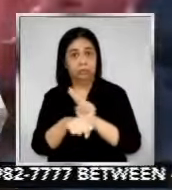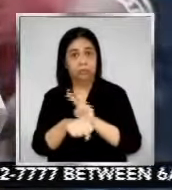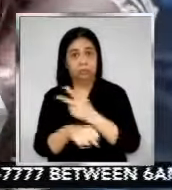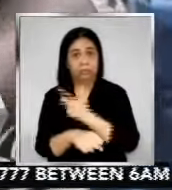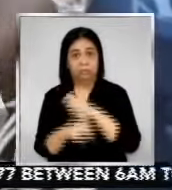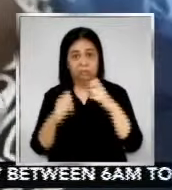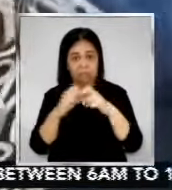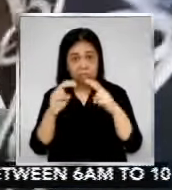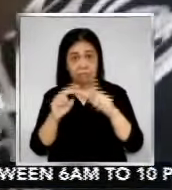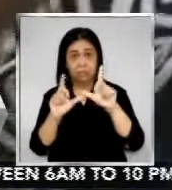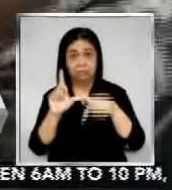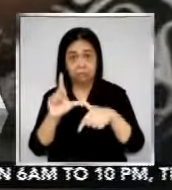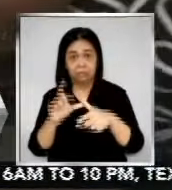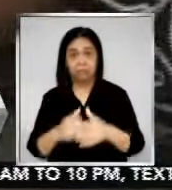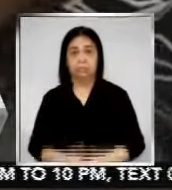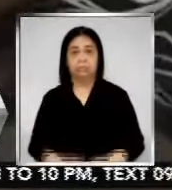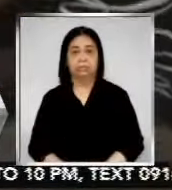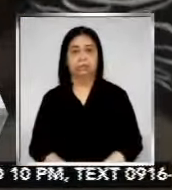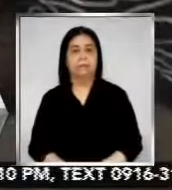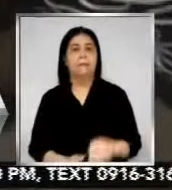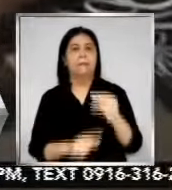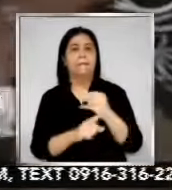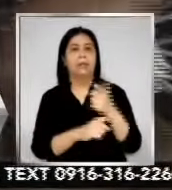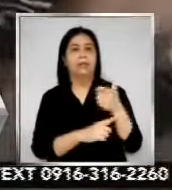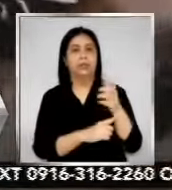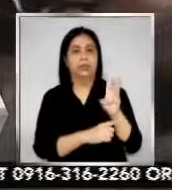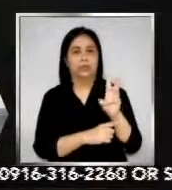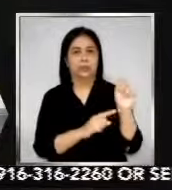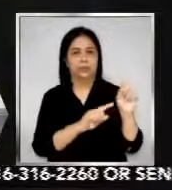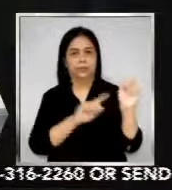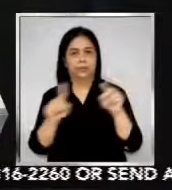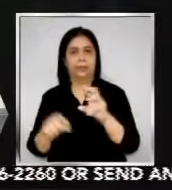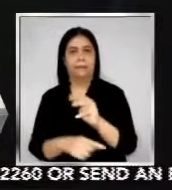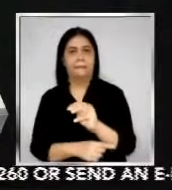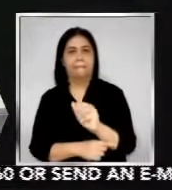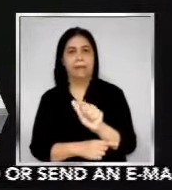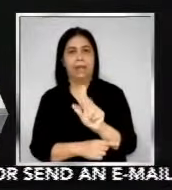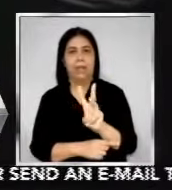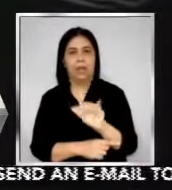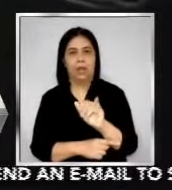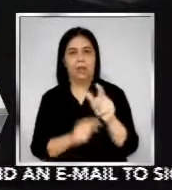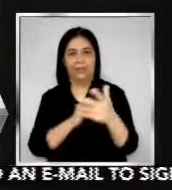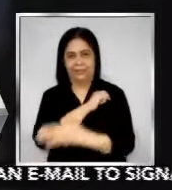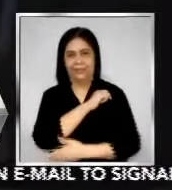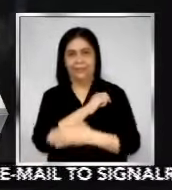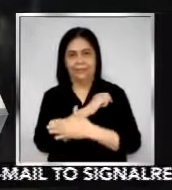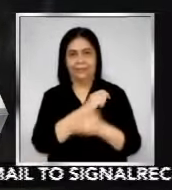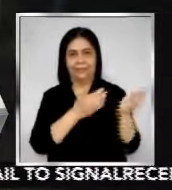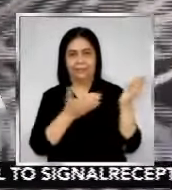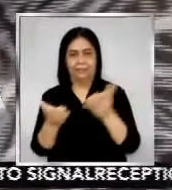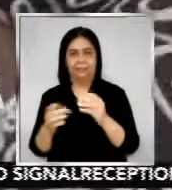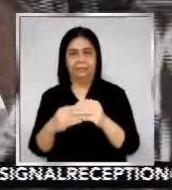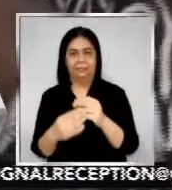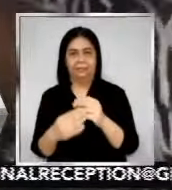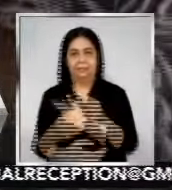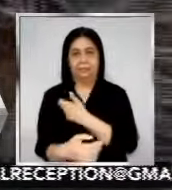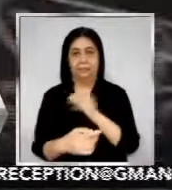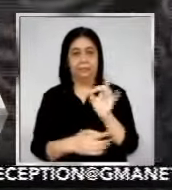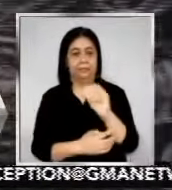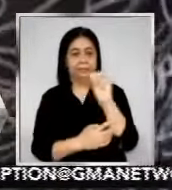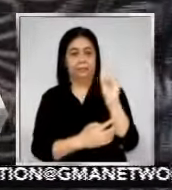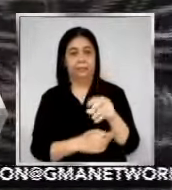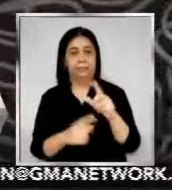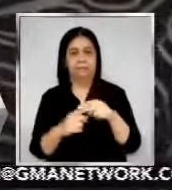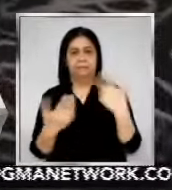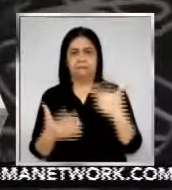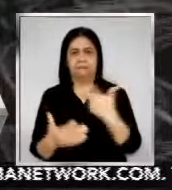na. March 26 nang dumating sa Malawi ang 102,000 doses ng vaccines. 80% sa mga ito ang naitruk na